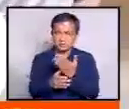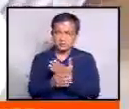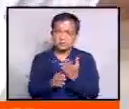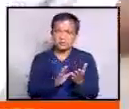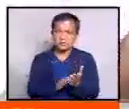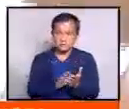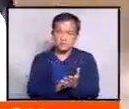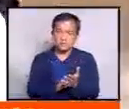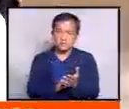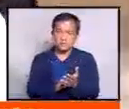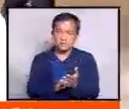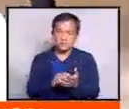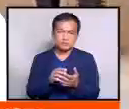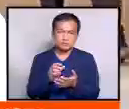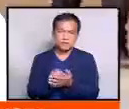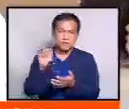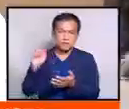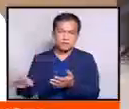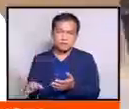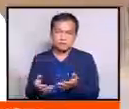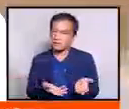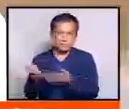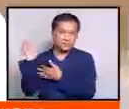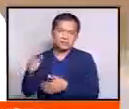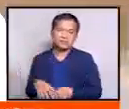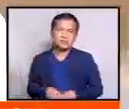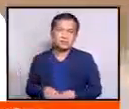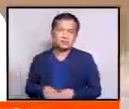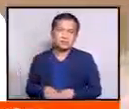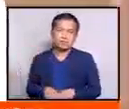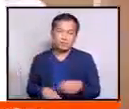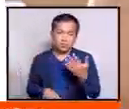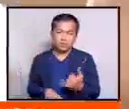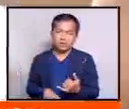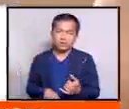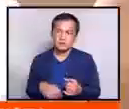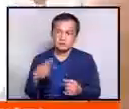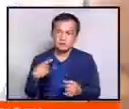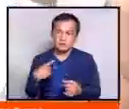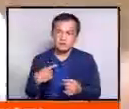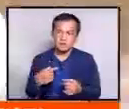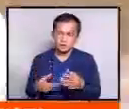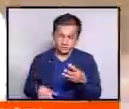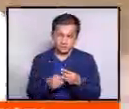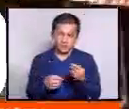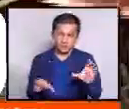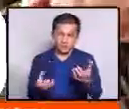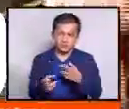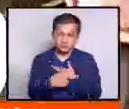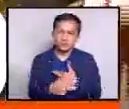paaralan ay makondemn na po at may howling na po, no? Para mayroon na naman po kami karagdagang